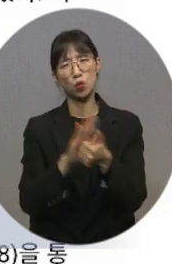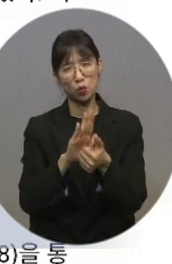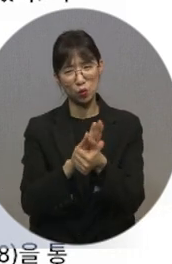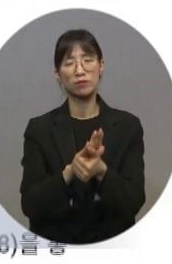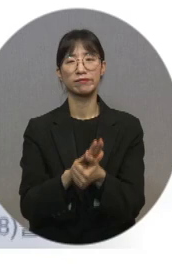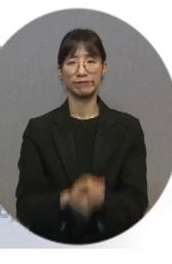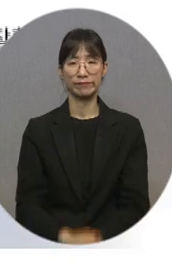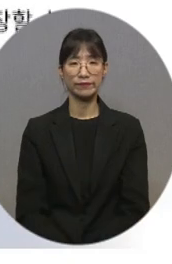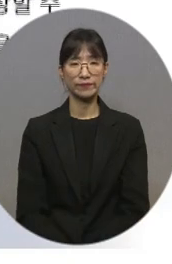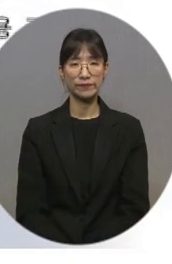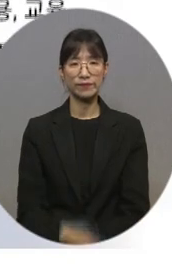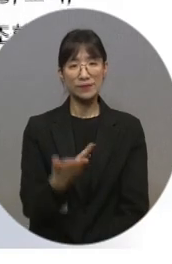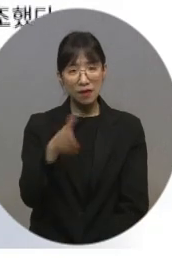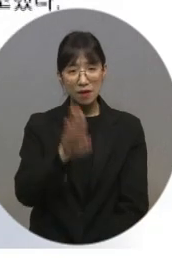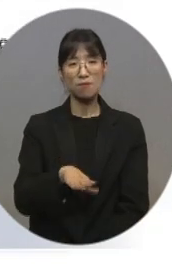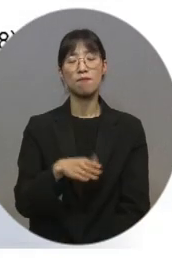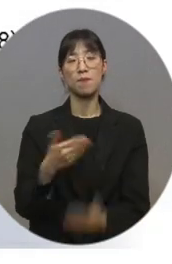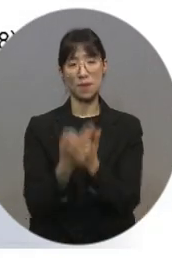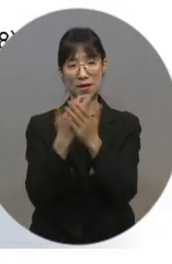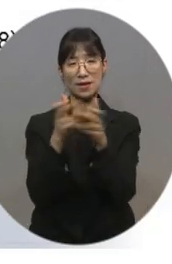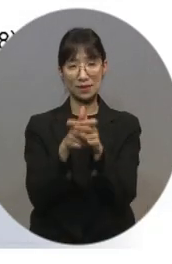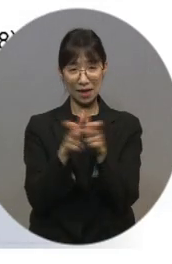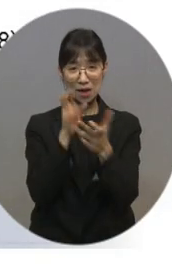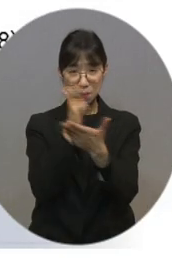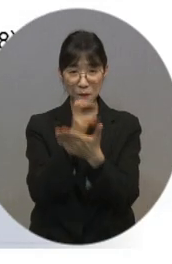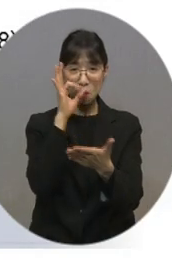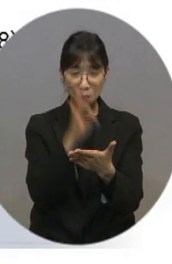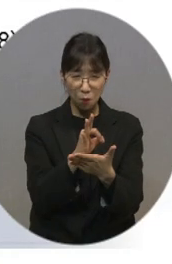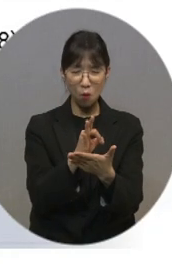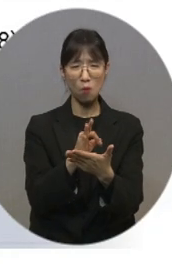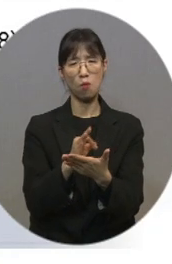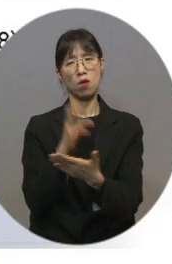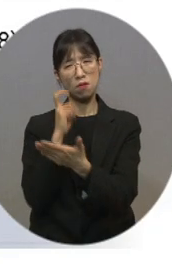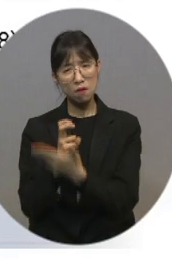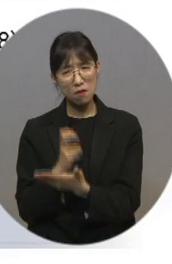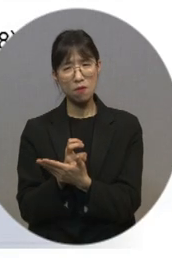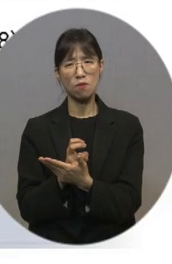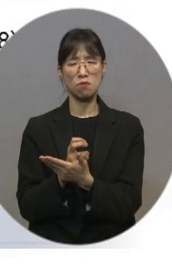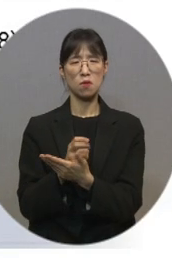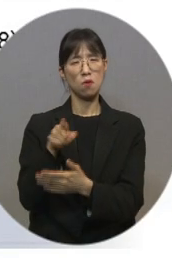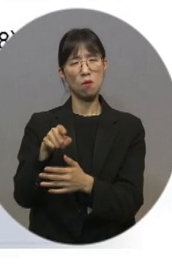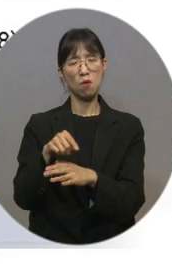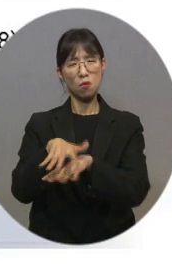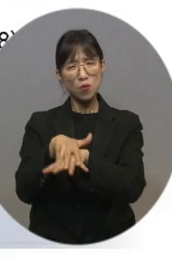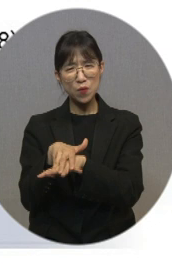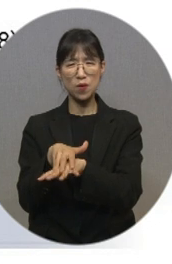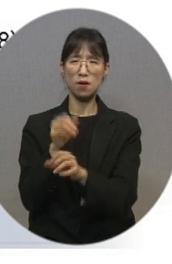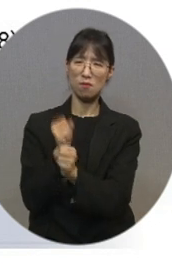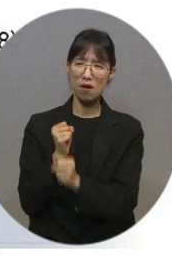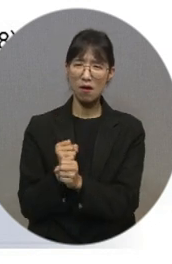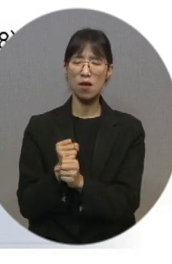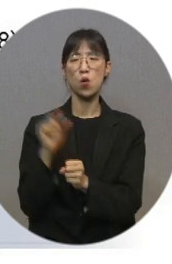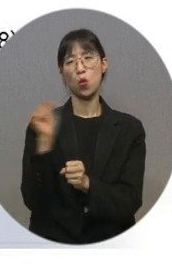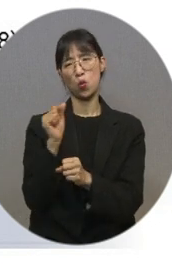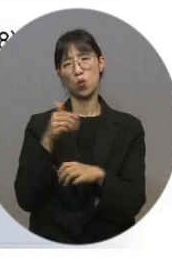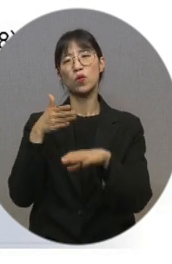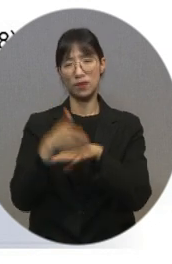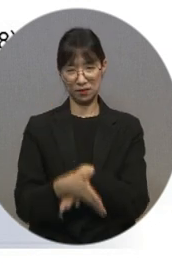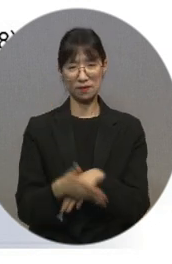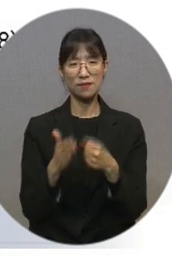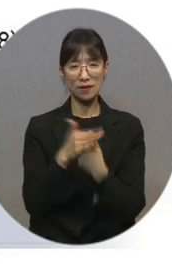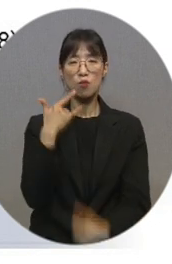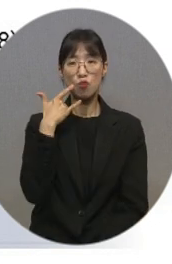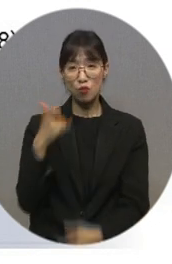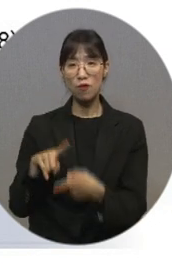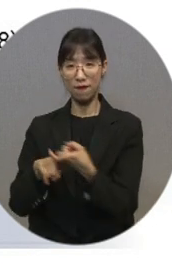말했습니다 아 그러나 발달장애인법에 명시된 제도와 인프라가 설치되는 속도는 너무 늦다고 합니다 이에